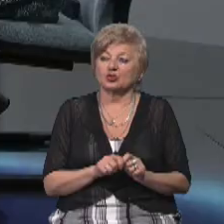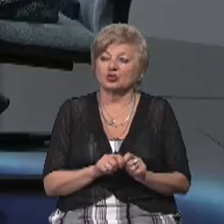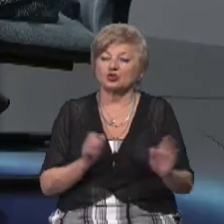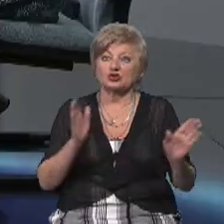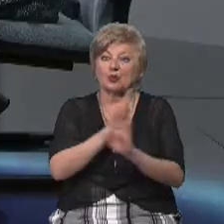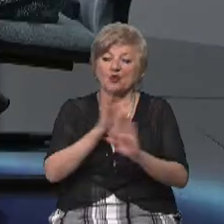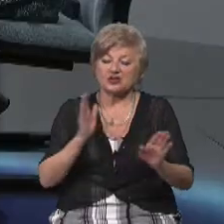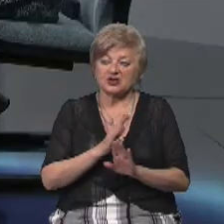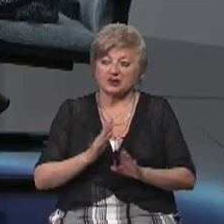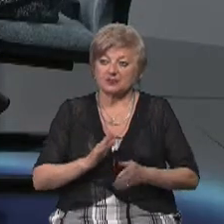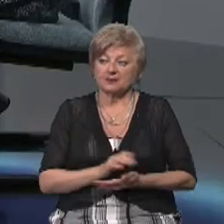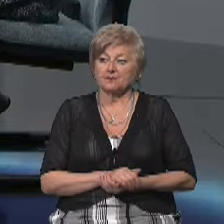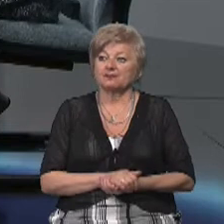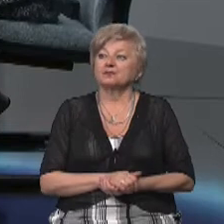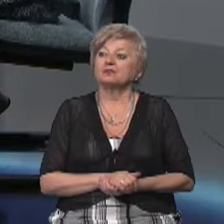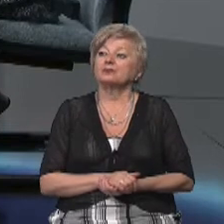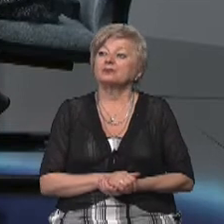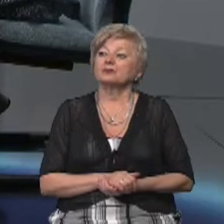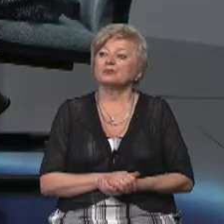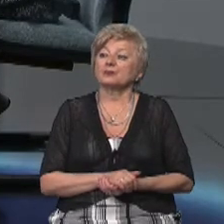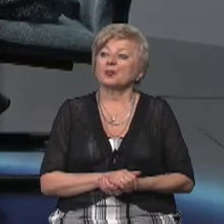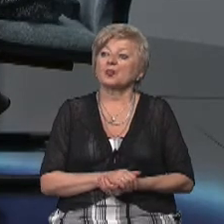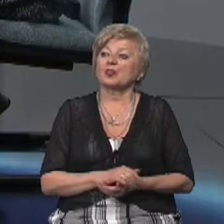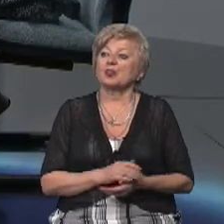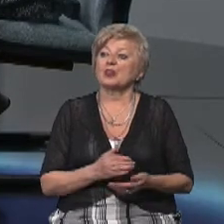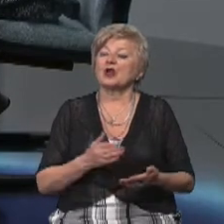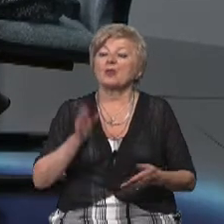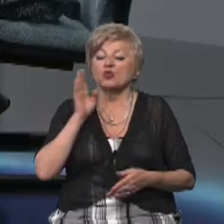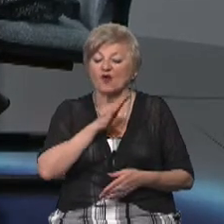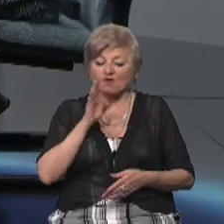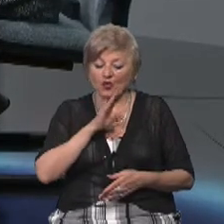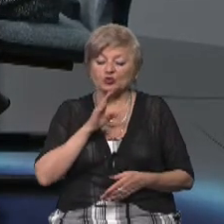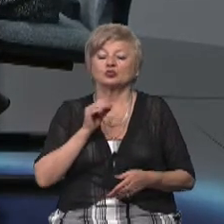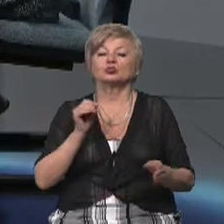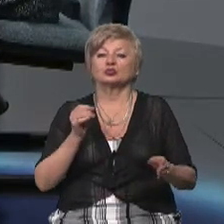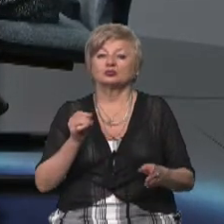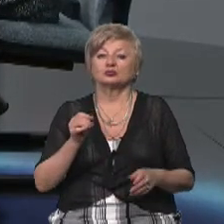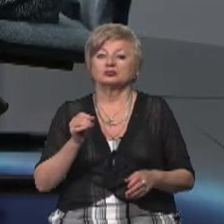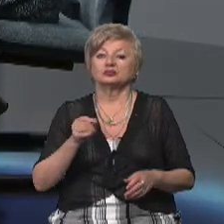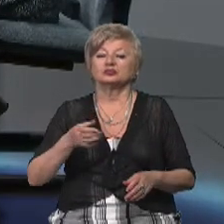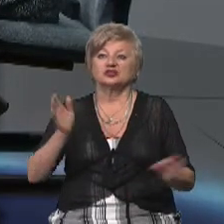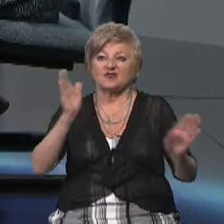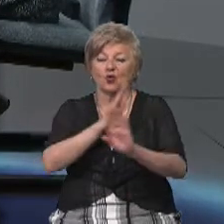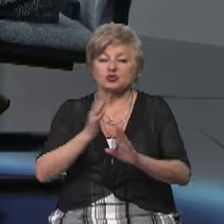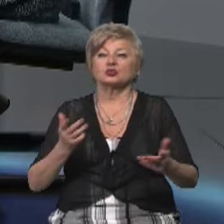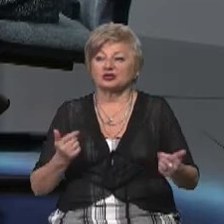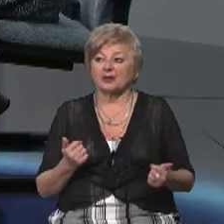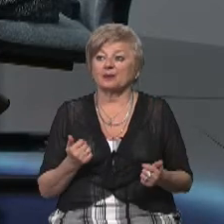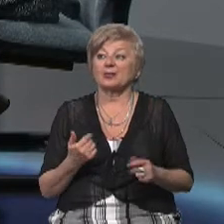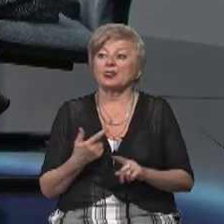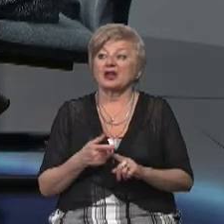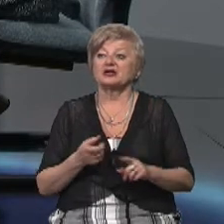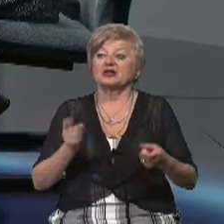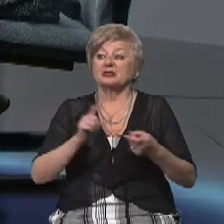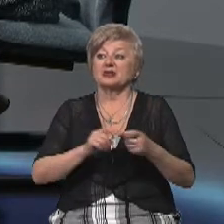повітря. Угу. Ну, там йдеться і про воду, і про ґрунти, і повітря. Так. Угу. Суб'єктом моніторингу атмосферного